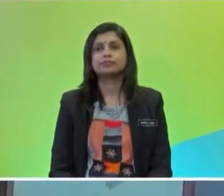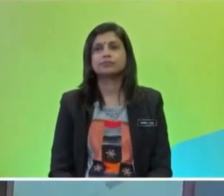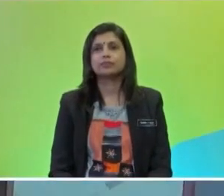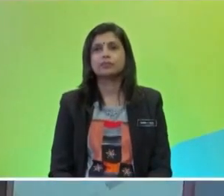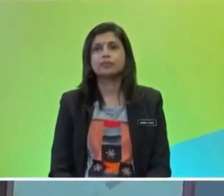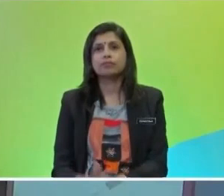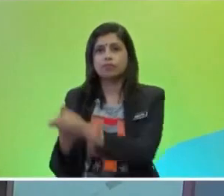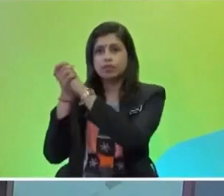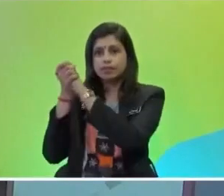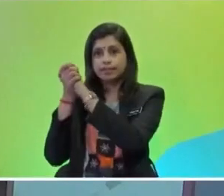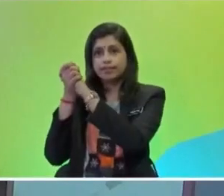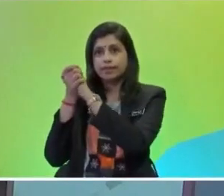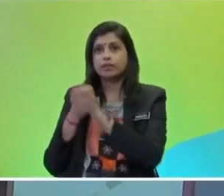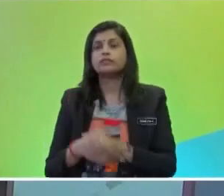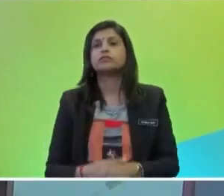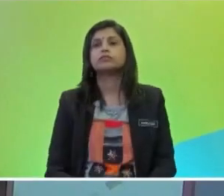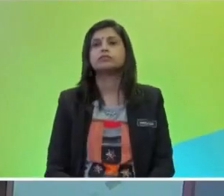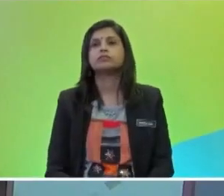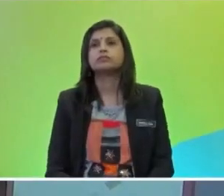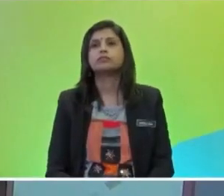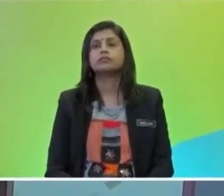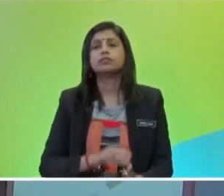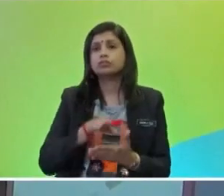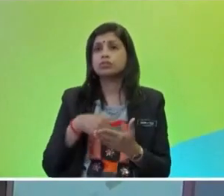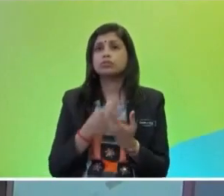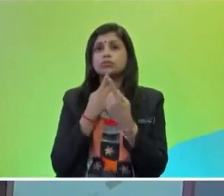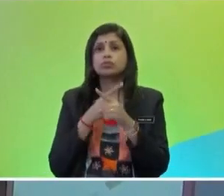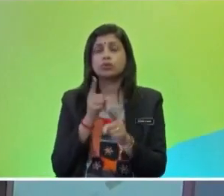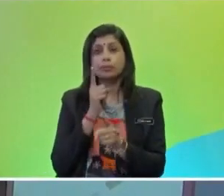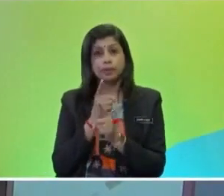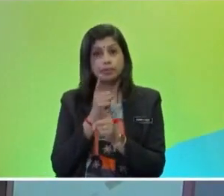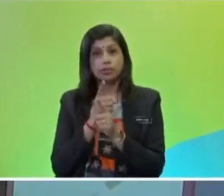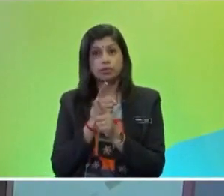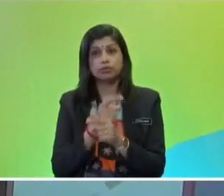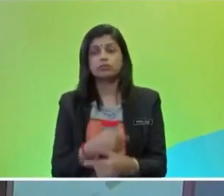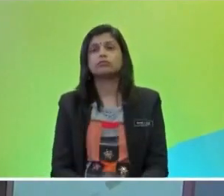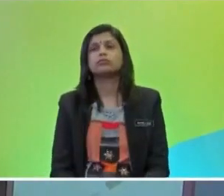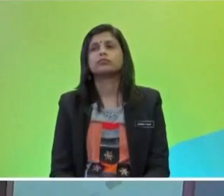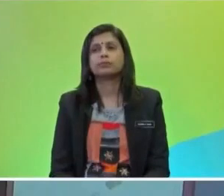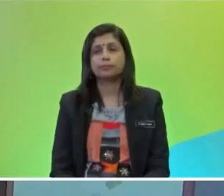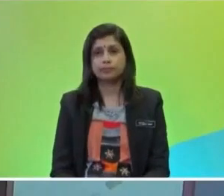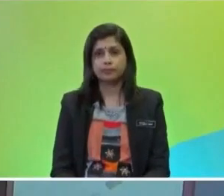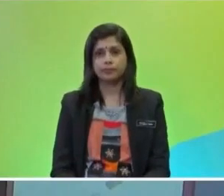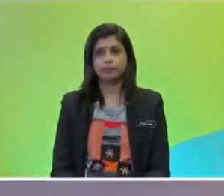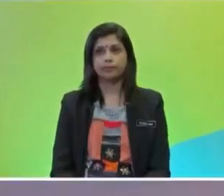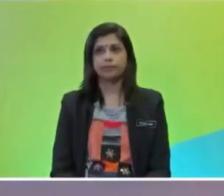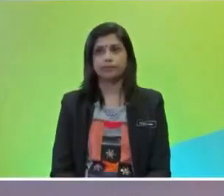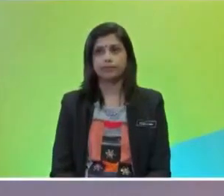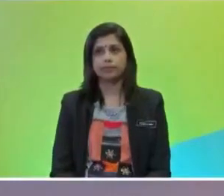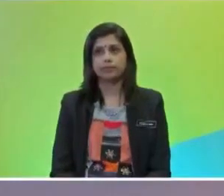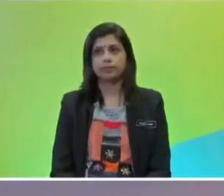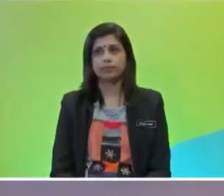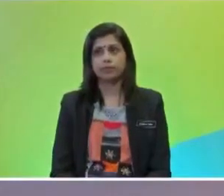Tania, so tiga jawapan tadi yang betul dapat tiga stiker semuanya. Wow, sekali. Okey, tiga ego saya dekatkan sekarang ya. Okey, boleh boleh.